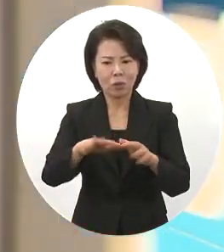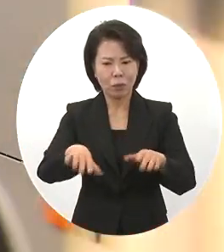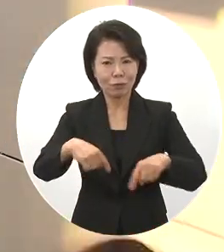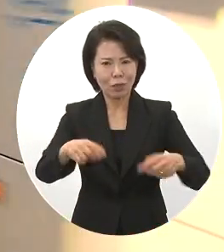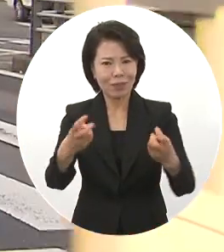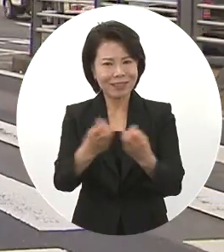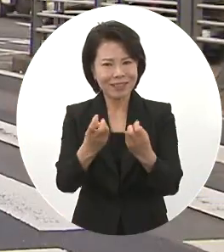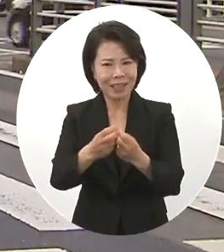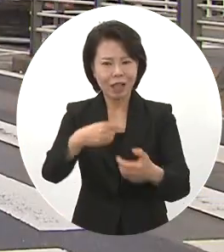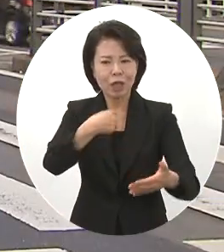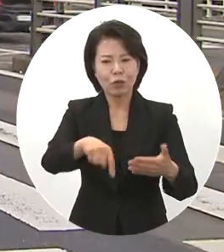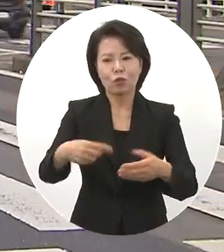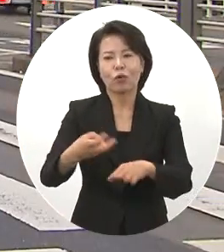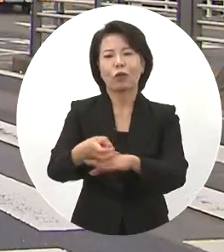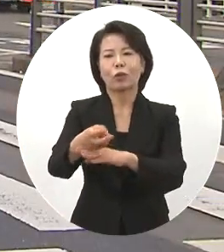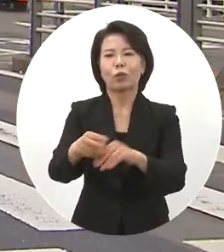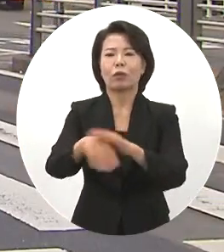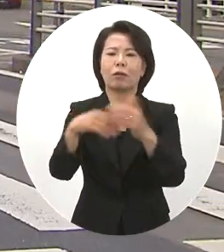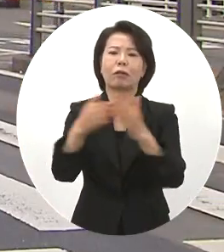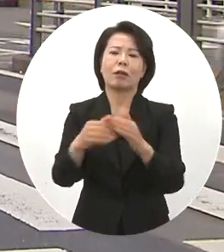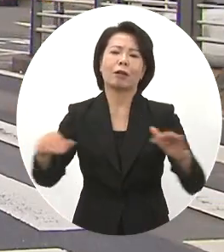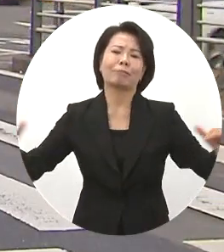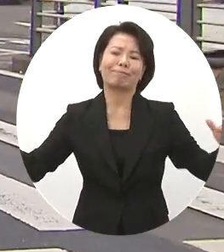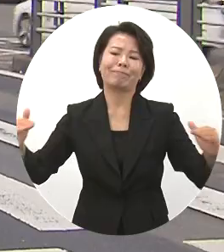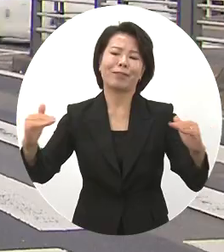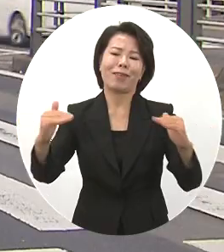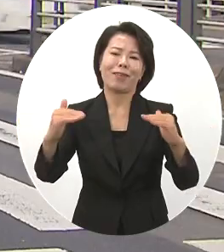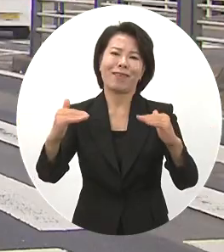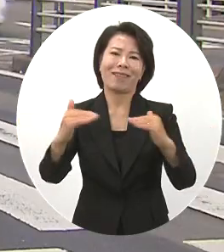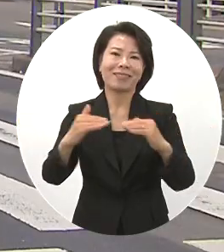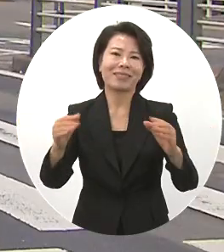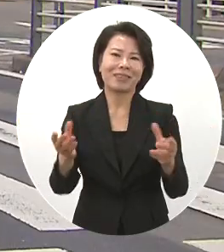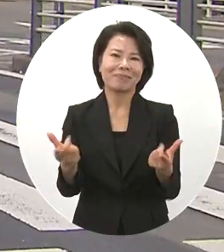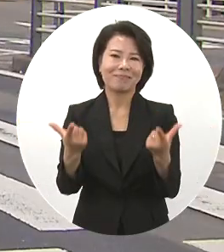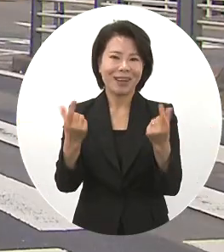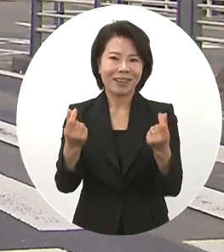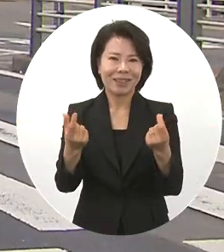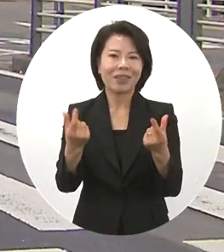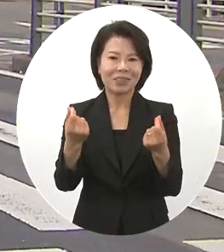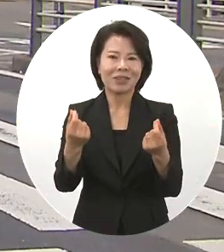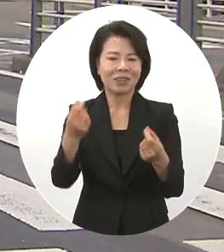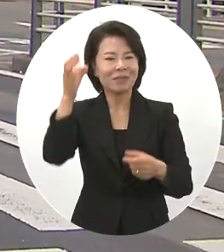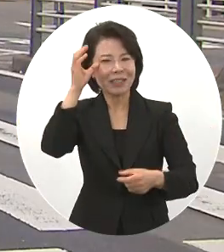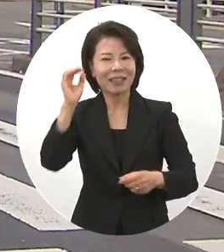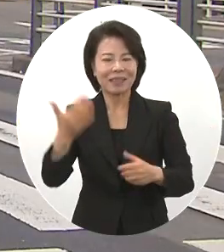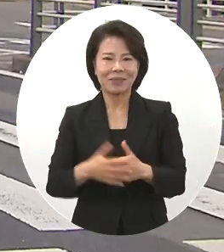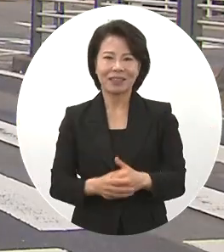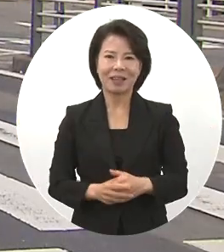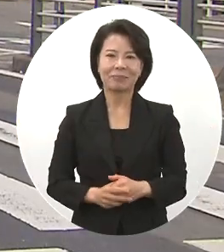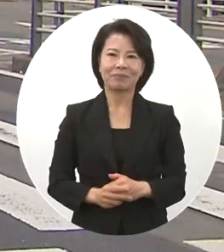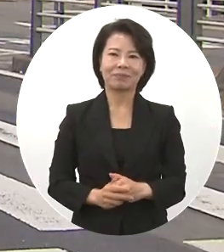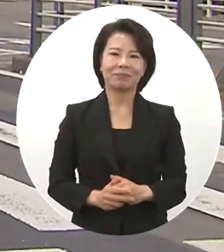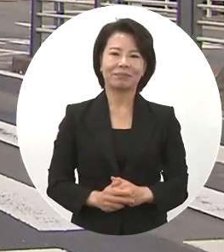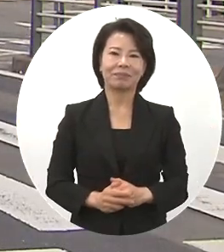이번 정책이 교육과 교통의 보편 복지를 동시에 실현하는 전환점이 될 것으로 기대하고